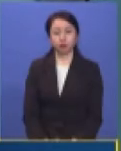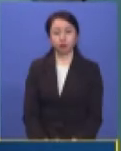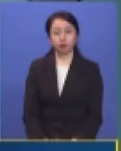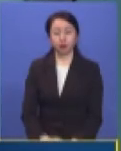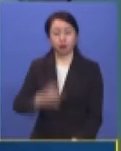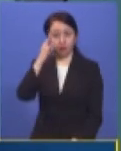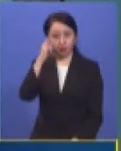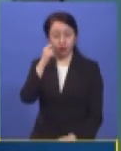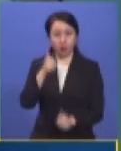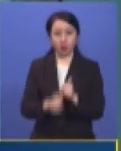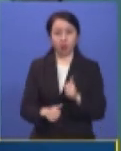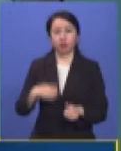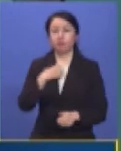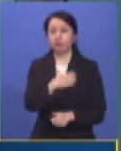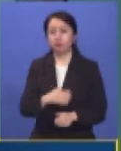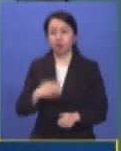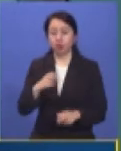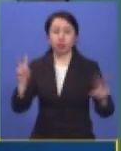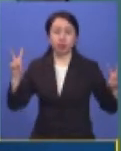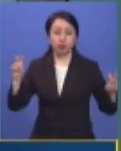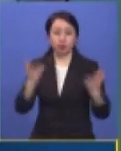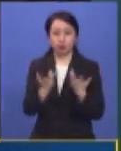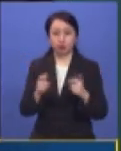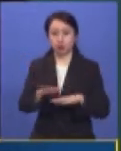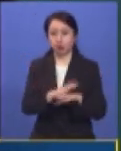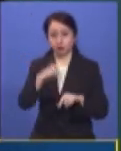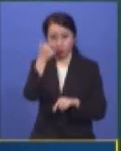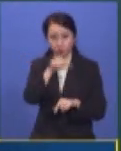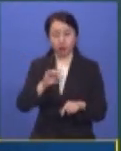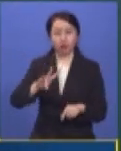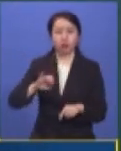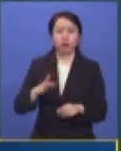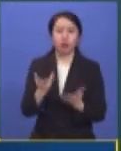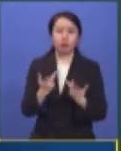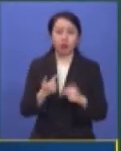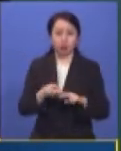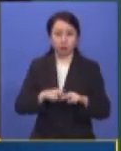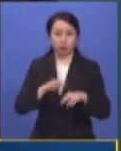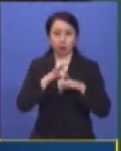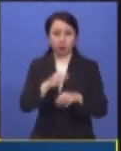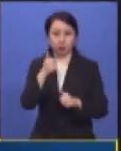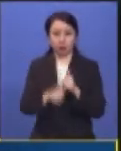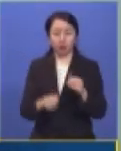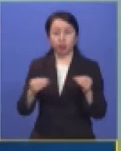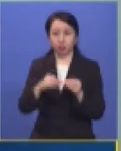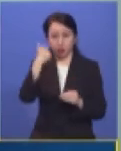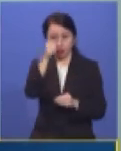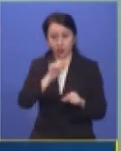В Казахстане это девиз перепись текущего года. Национальная перепись проводится каждые 10